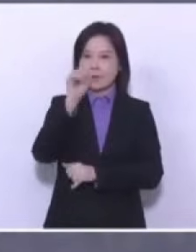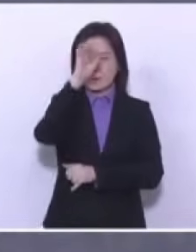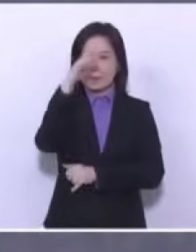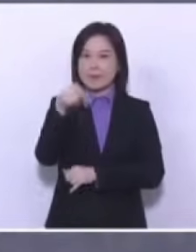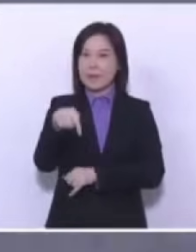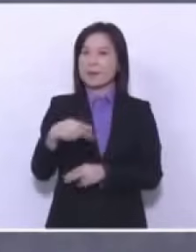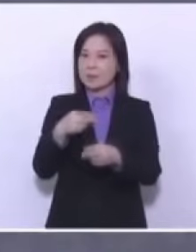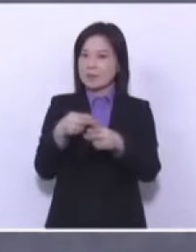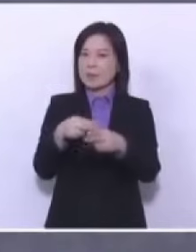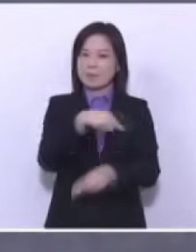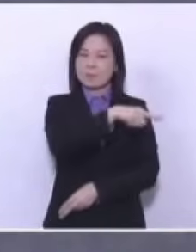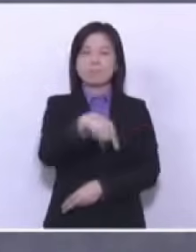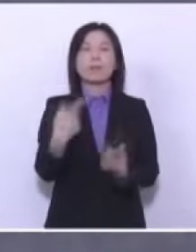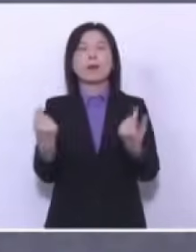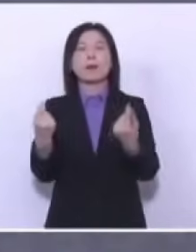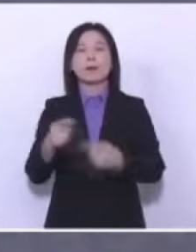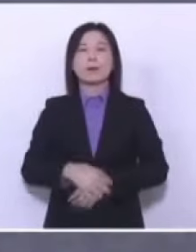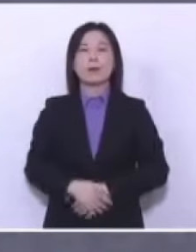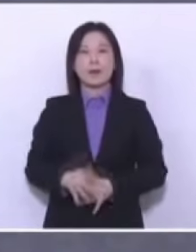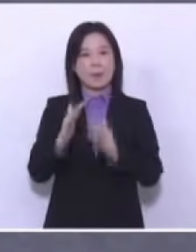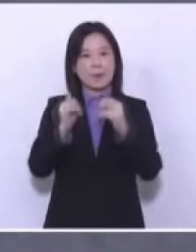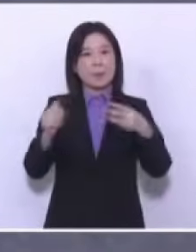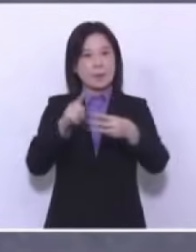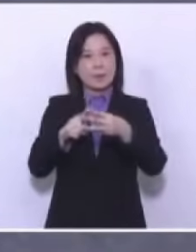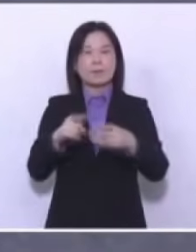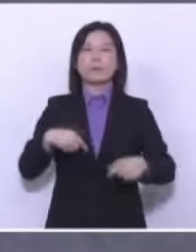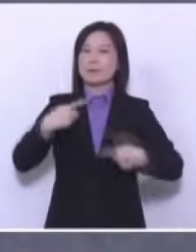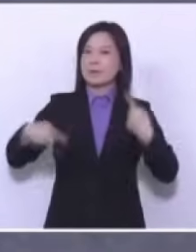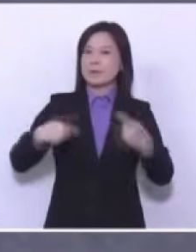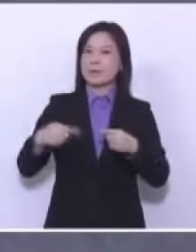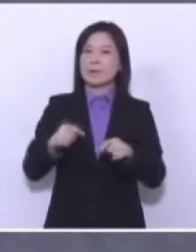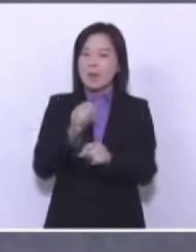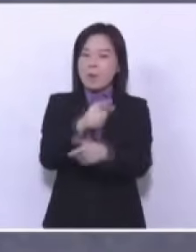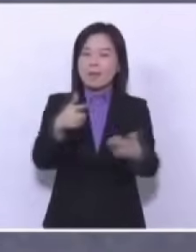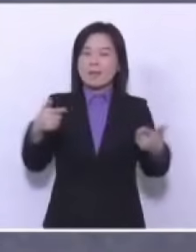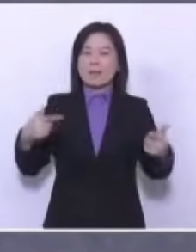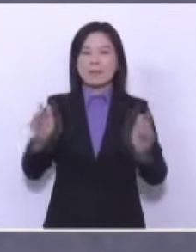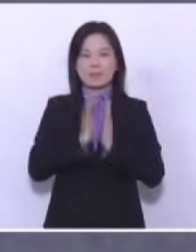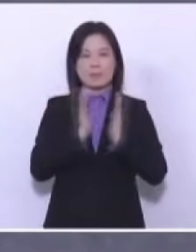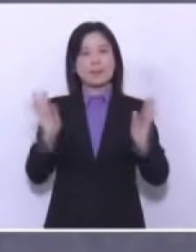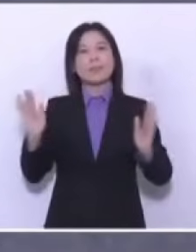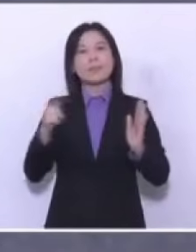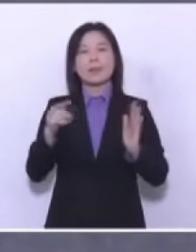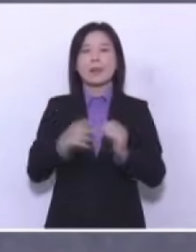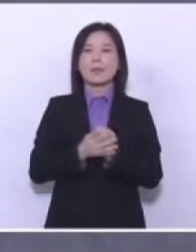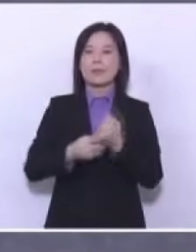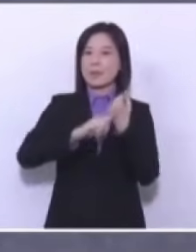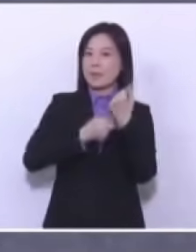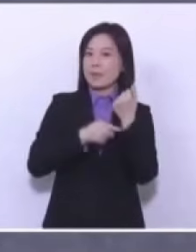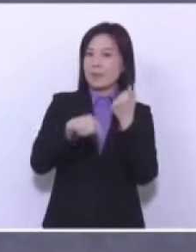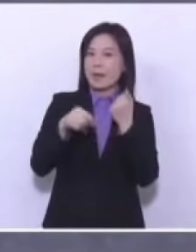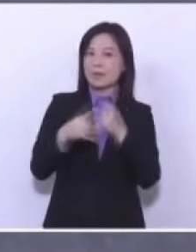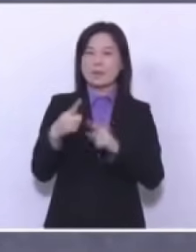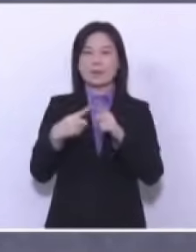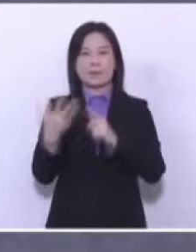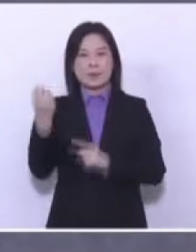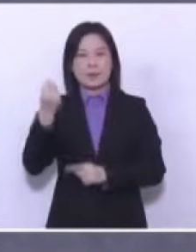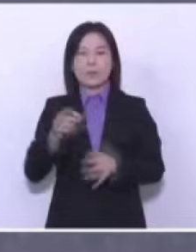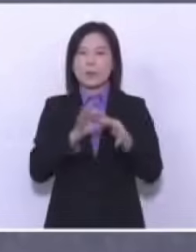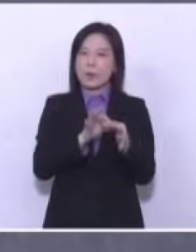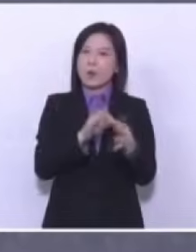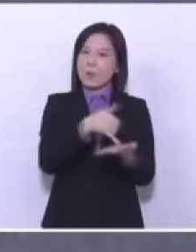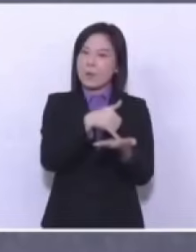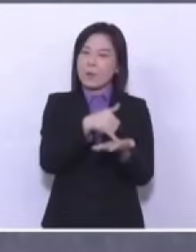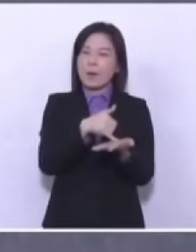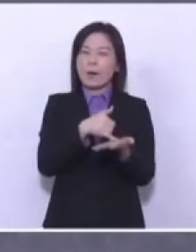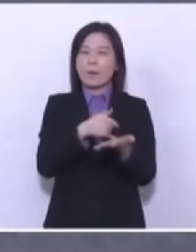值：民主、自由、多元、开放、法治人权、关怀弱势，还有永续